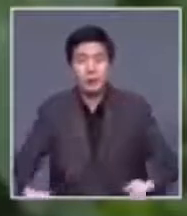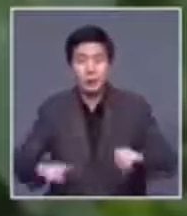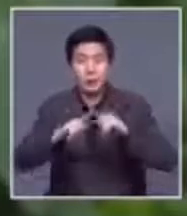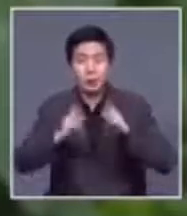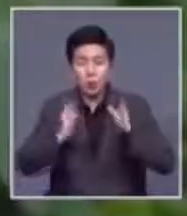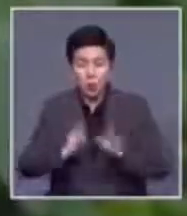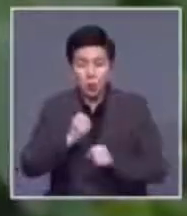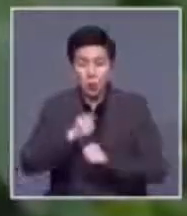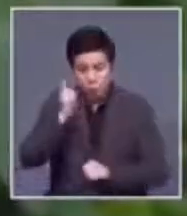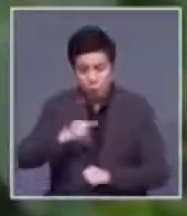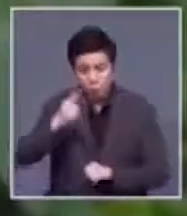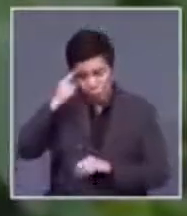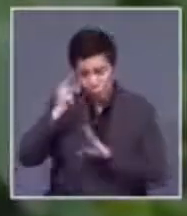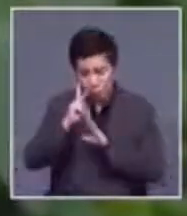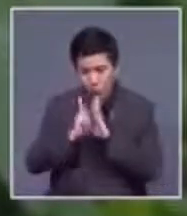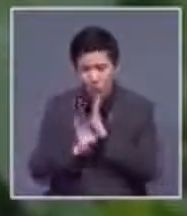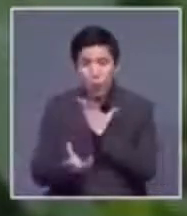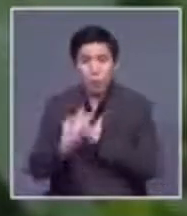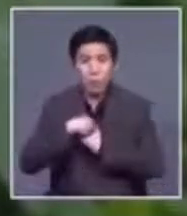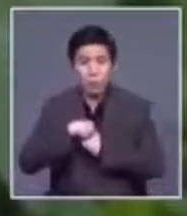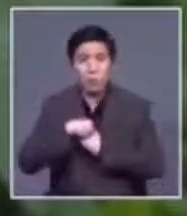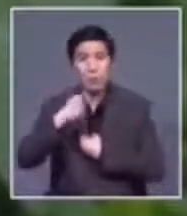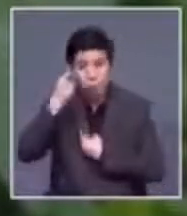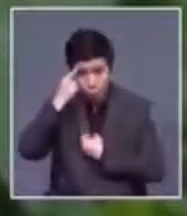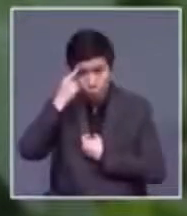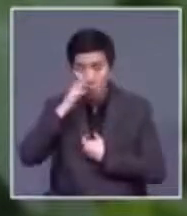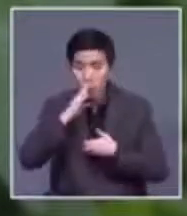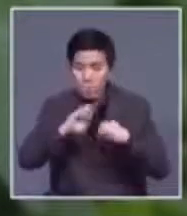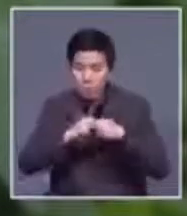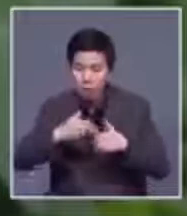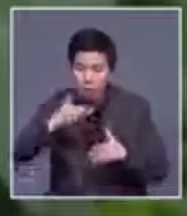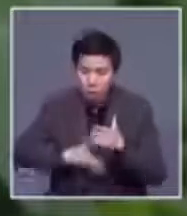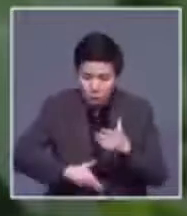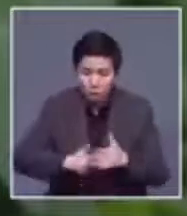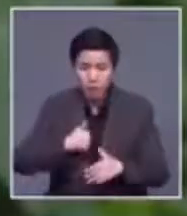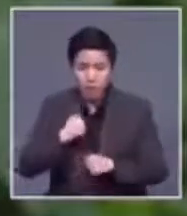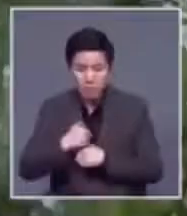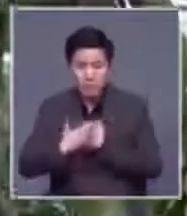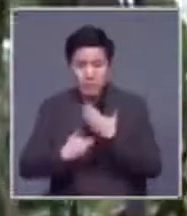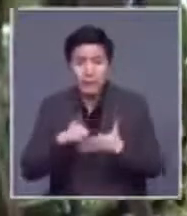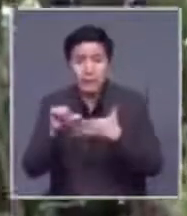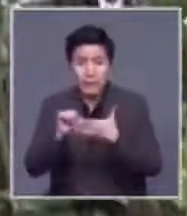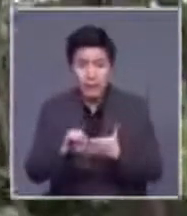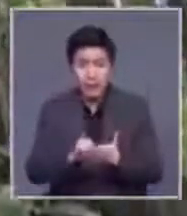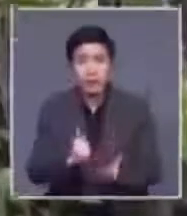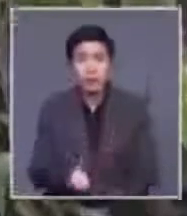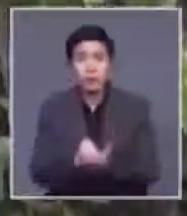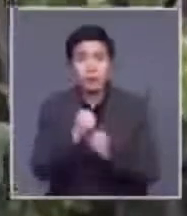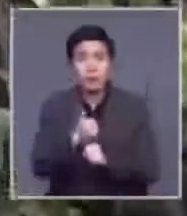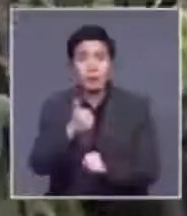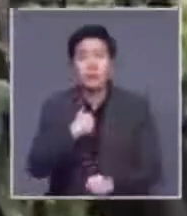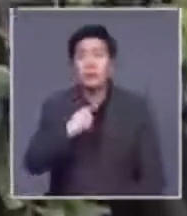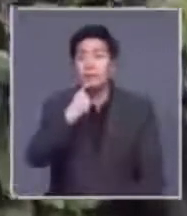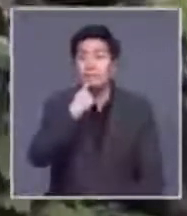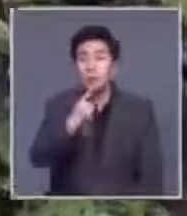องต้องรู้เรื่องของกฎหมายด้วยเวลาเจอปัญหาอะไรขึ้นมาเนี่ยเราจะได้สามารถที่จะเดินหน้าแก้ไขปัญหาและช่วยพี่น้องได้ ผมก็จะเรียนกับเพื่อนๆข้า